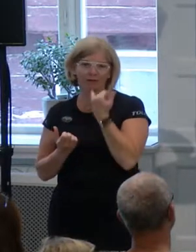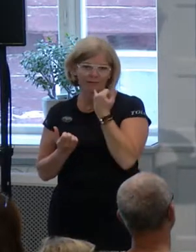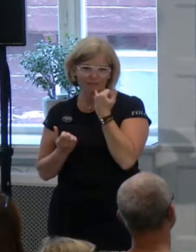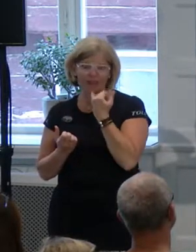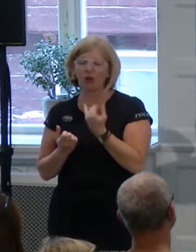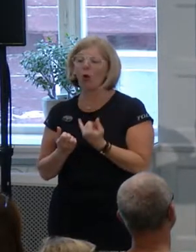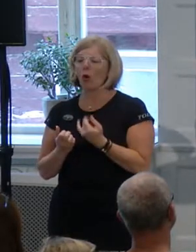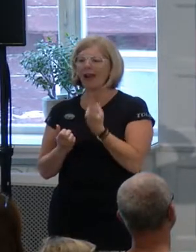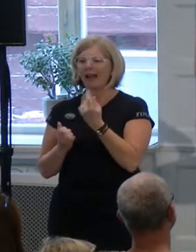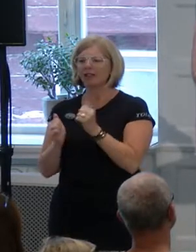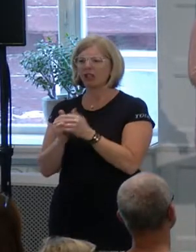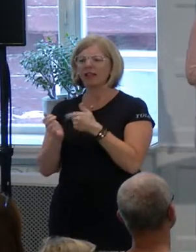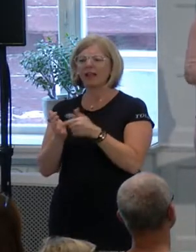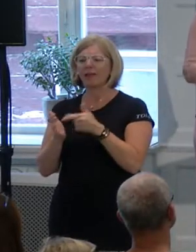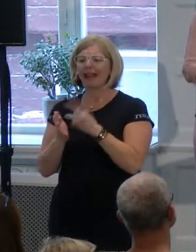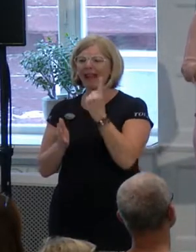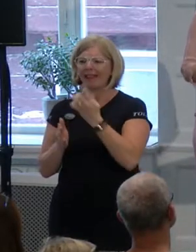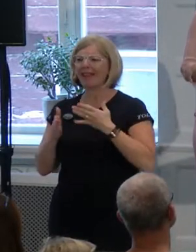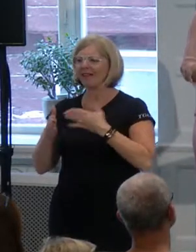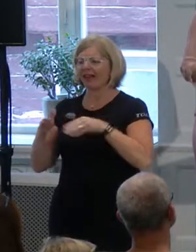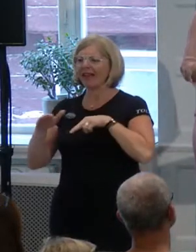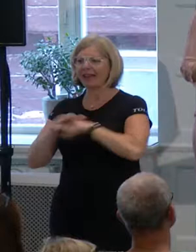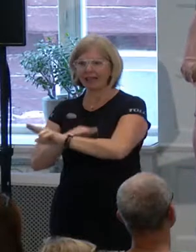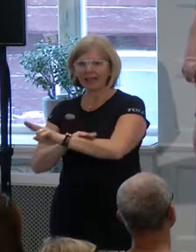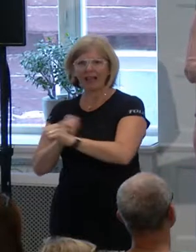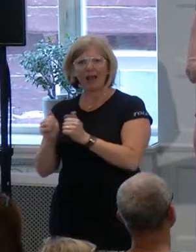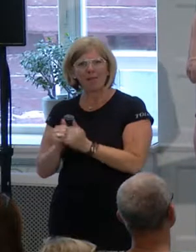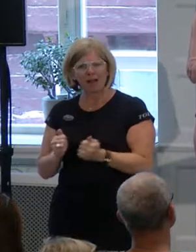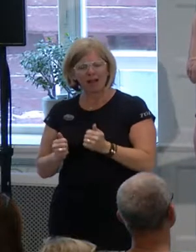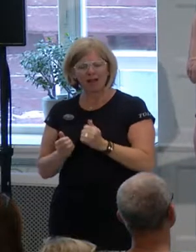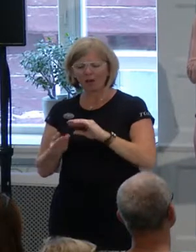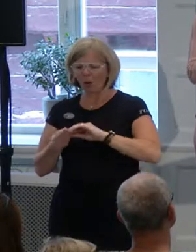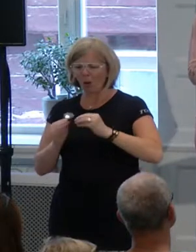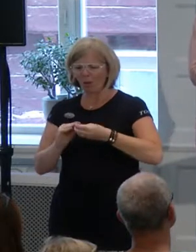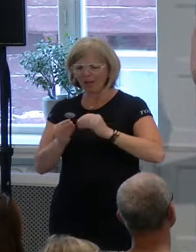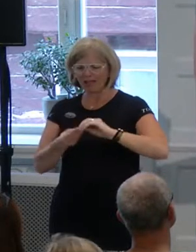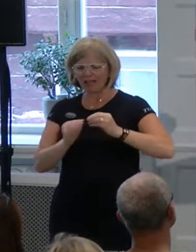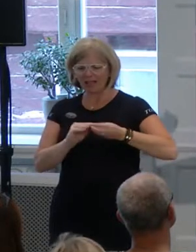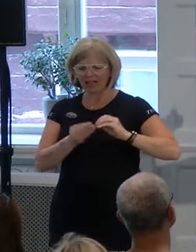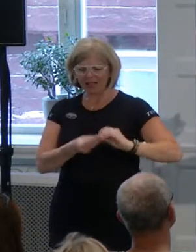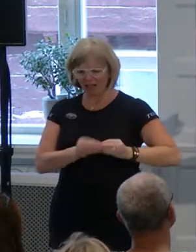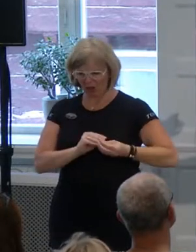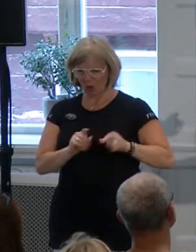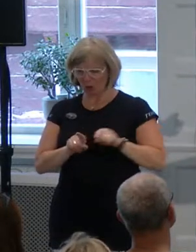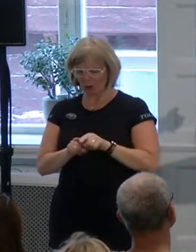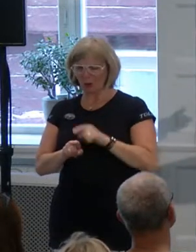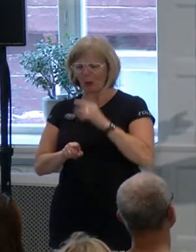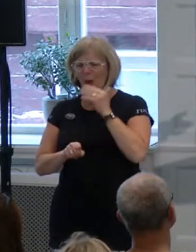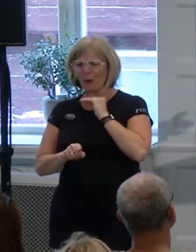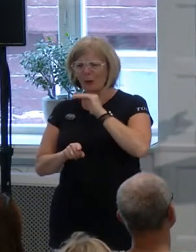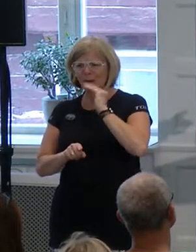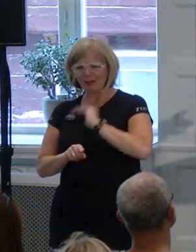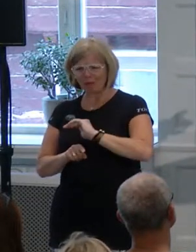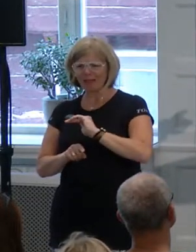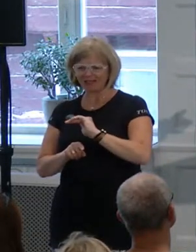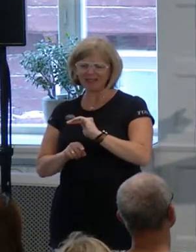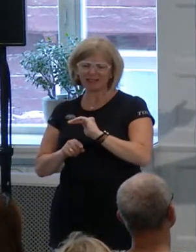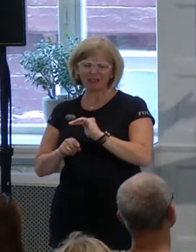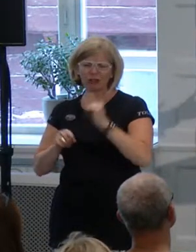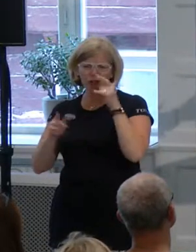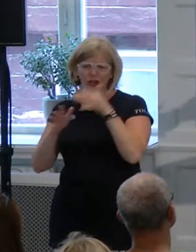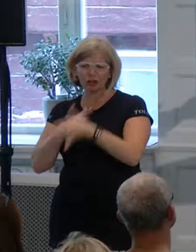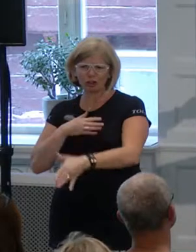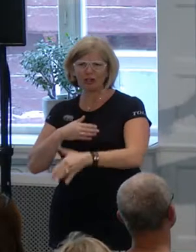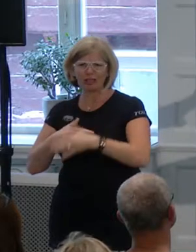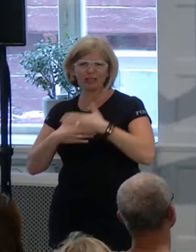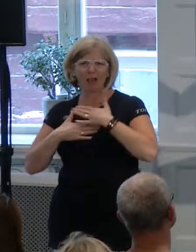in. Men komplexiteten bland ungas dåliga hälsa, psykisk ohälsa ökar. Och den